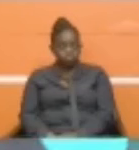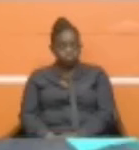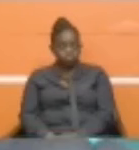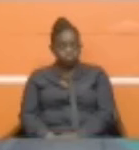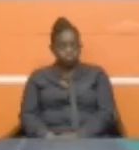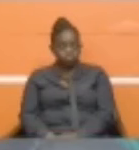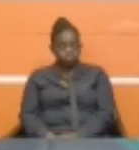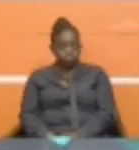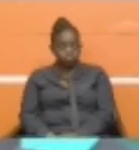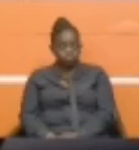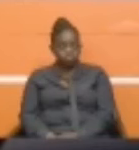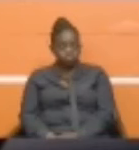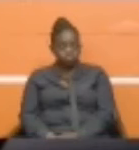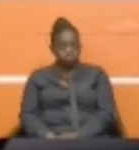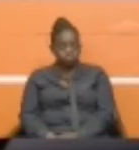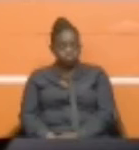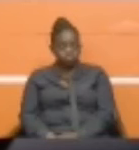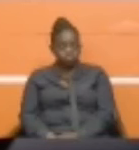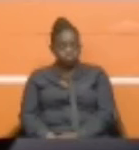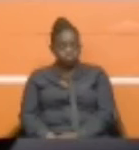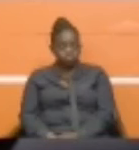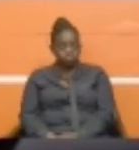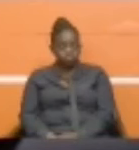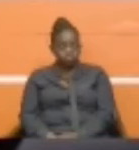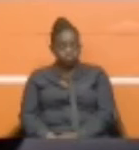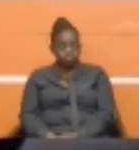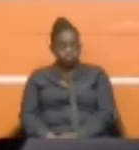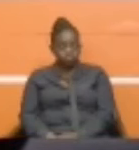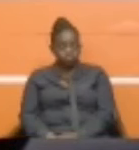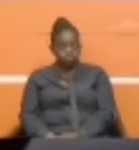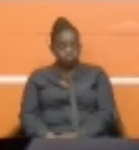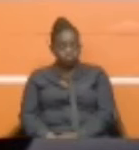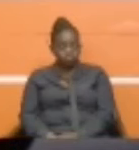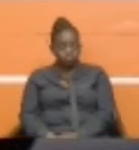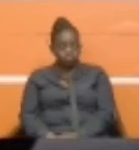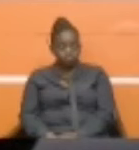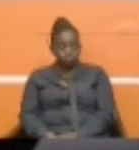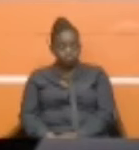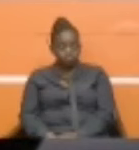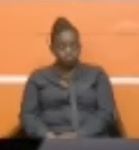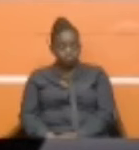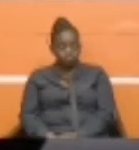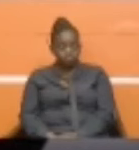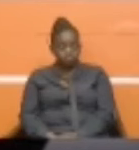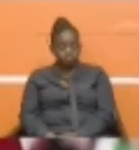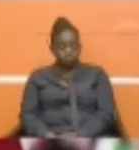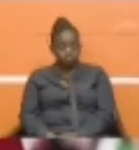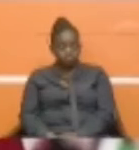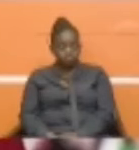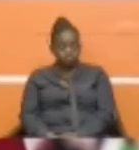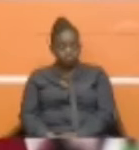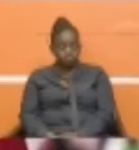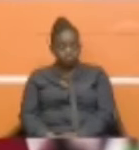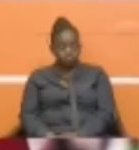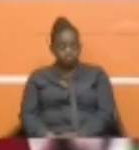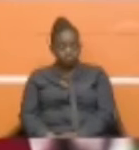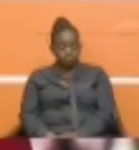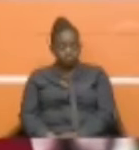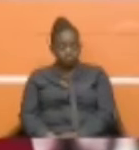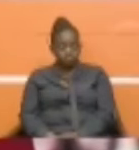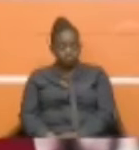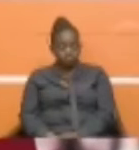aba Arsenal ku Etihad Stadium. Arsenal eingira omupiira guno ng'omutendesi Mikel Arteta asaba ttiimu abawutanyi okuli Bukayo Saka ne Gabriel